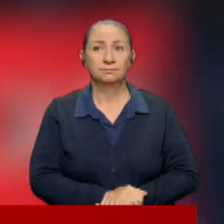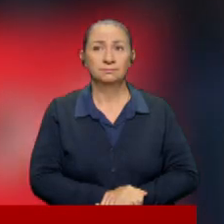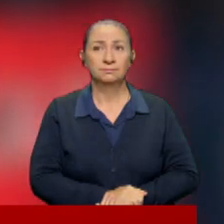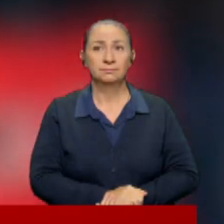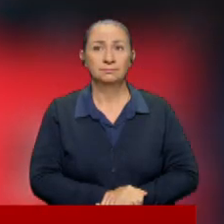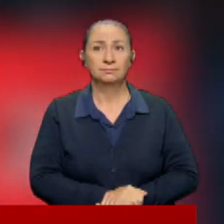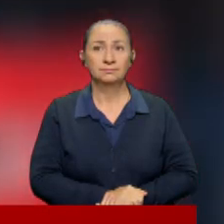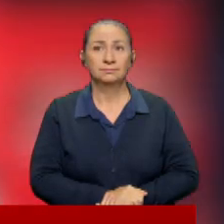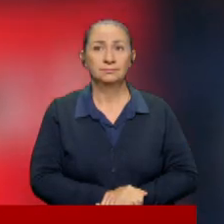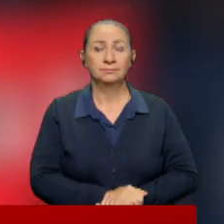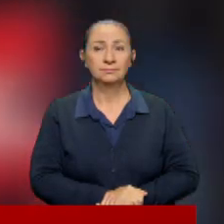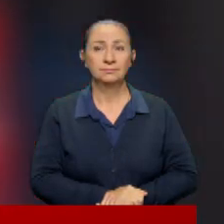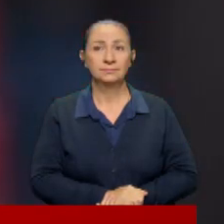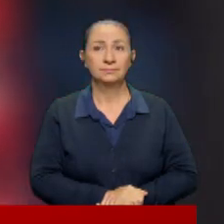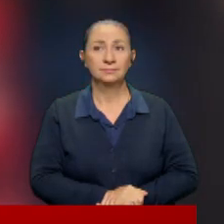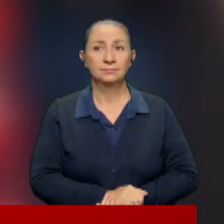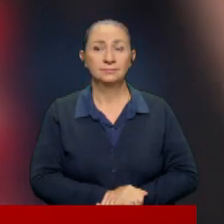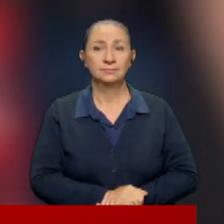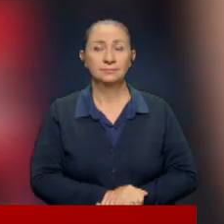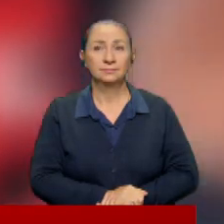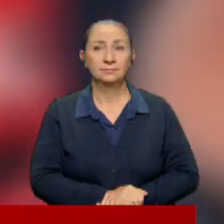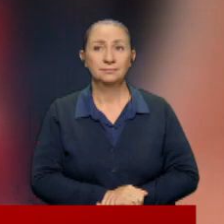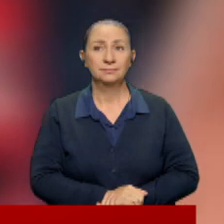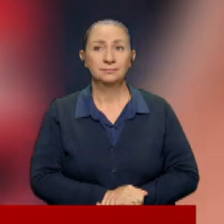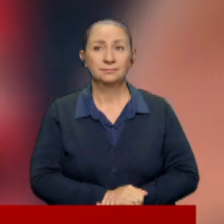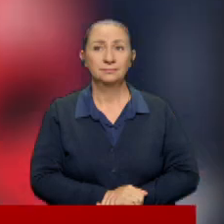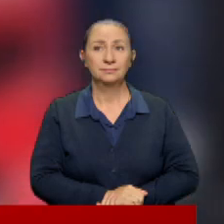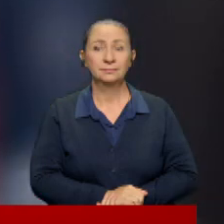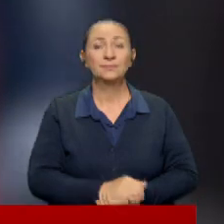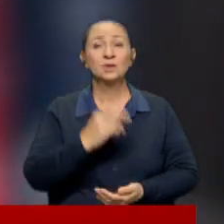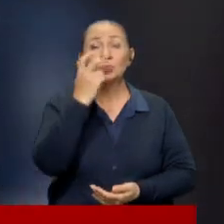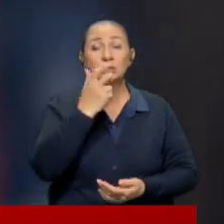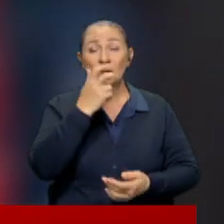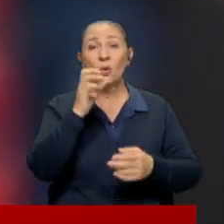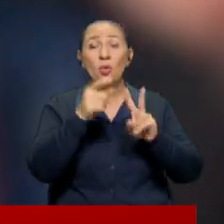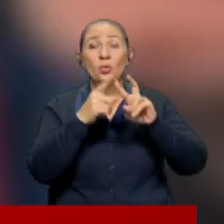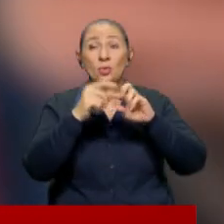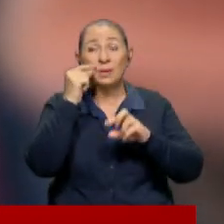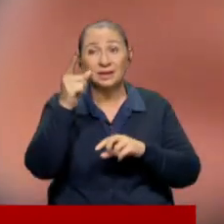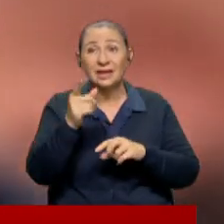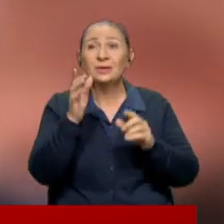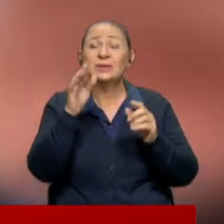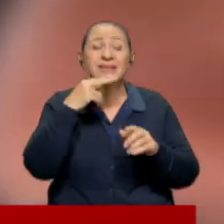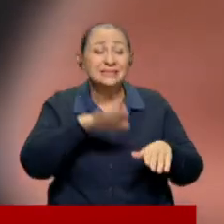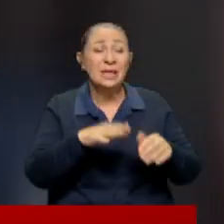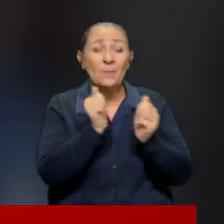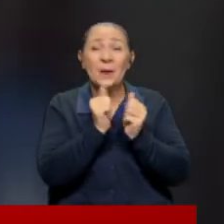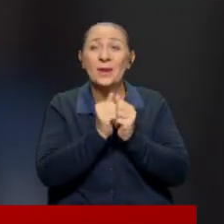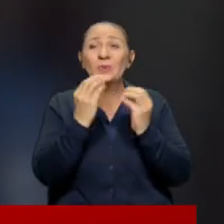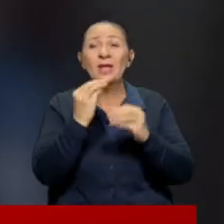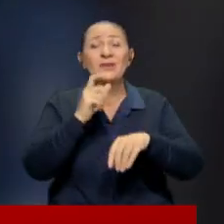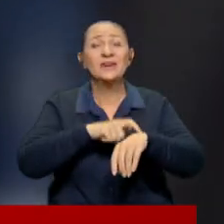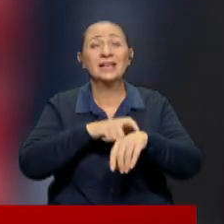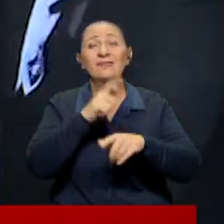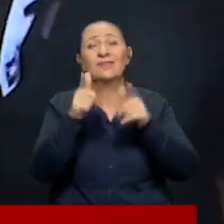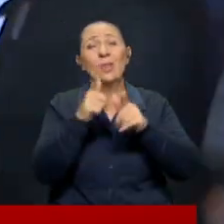tatlı günlerimiz bir hayal oldu. Müzisyen Onur Şener'den geriye küçük kızıyla geçirdiği güzel